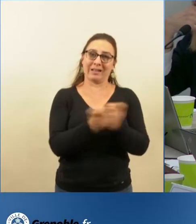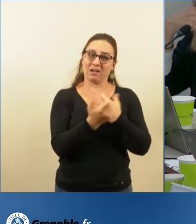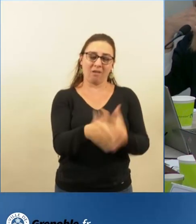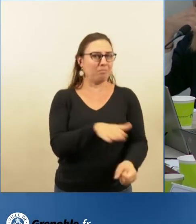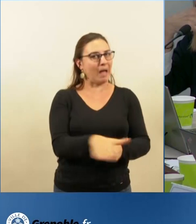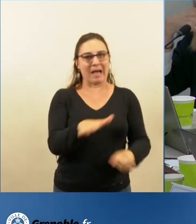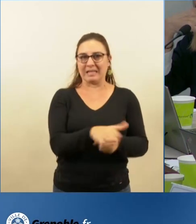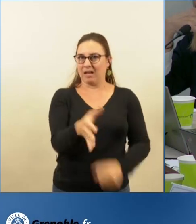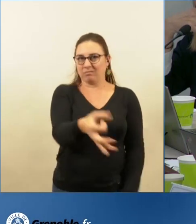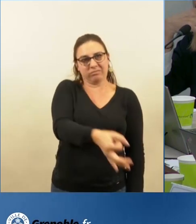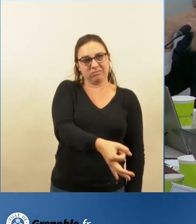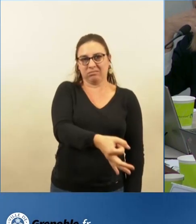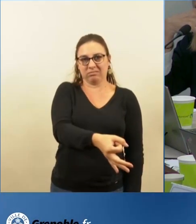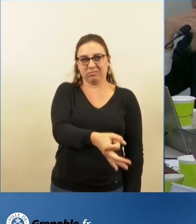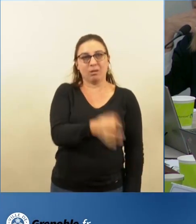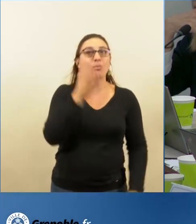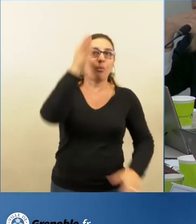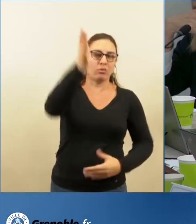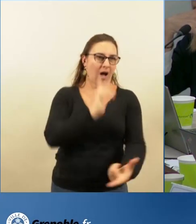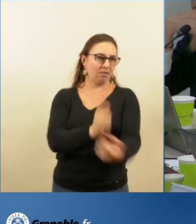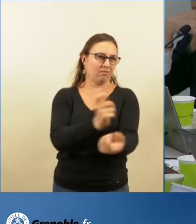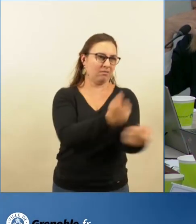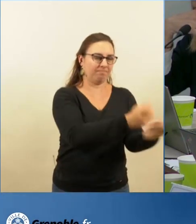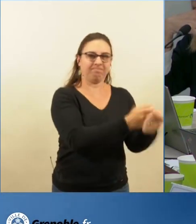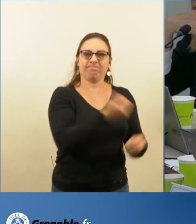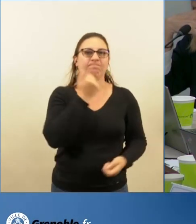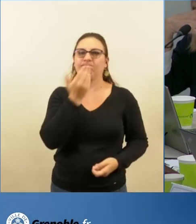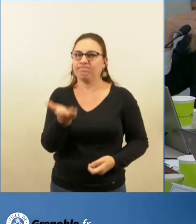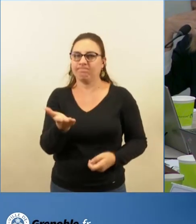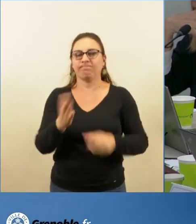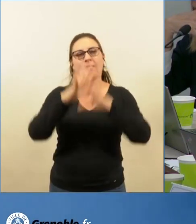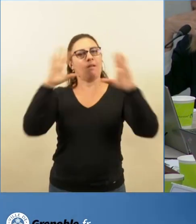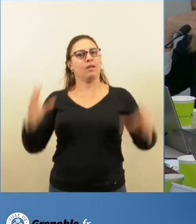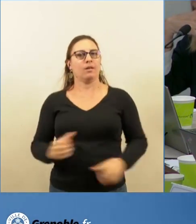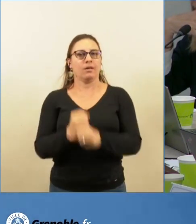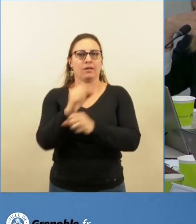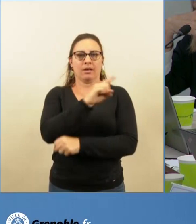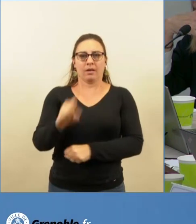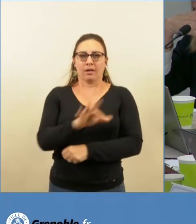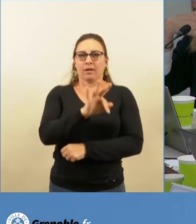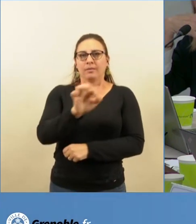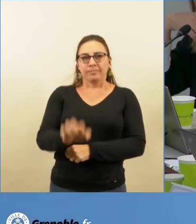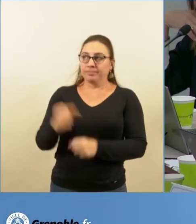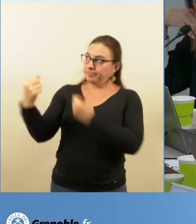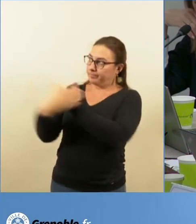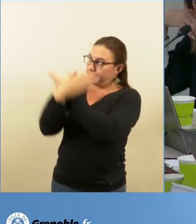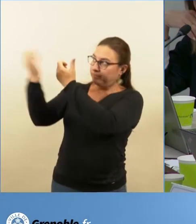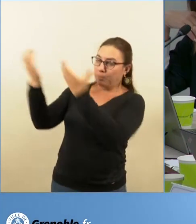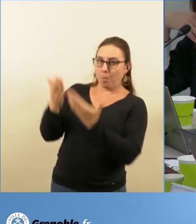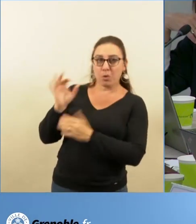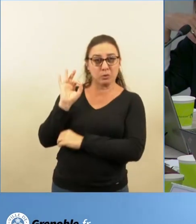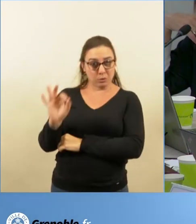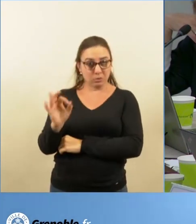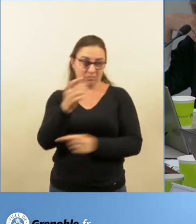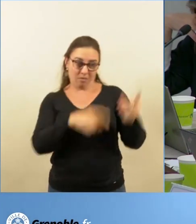pas suffisante pour répondre aux besoins de demain voilà en résumé ce que propose la ZFE mise en place par la métropole de Grenoble et pour